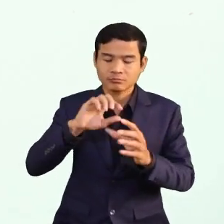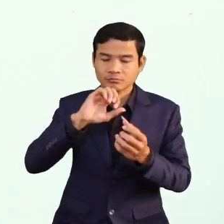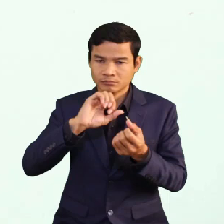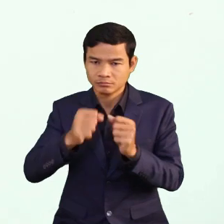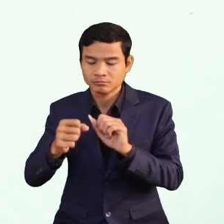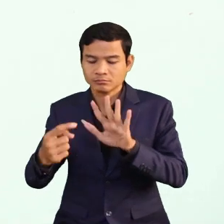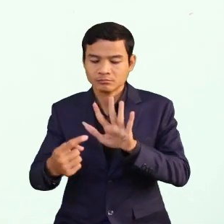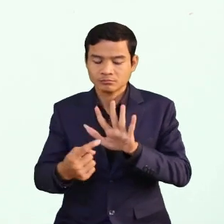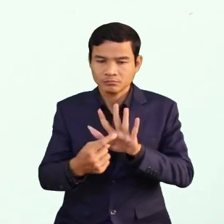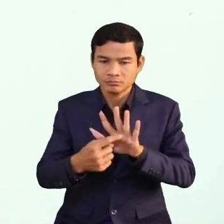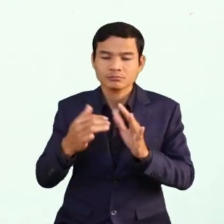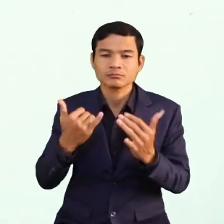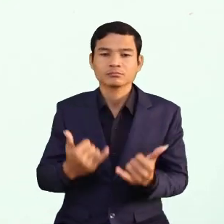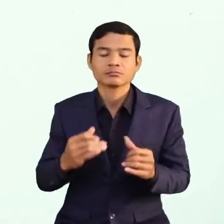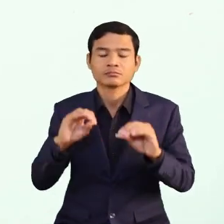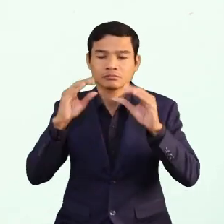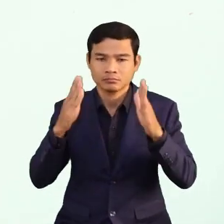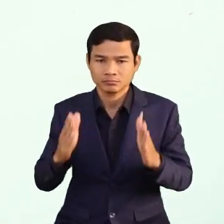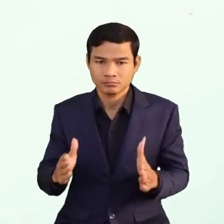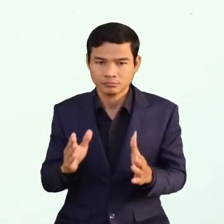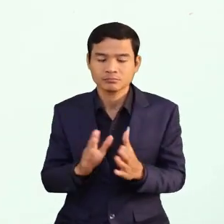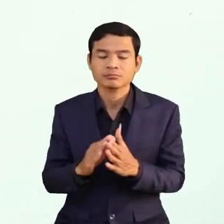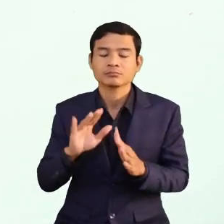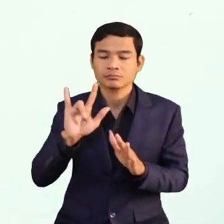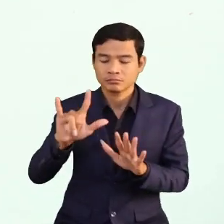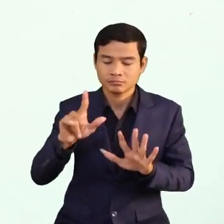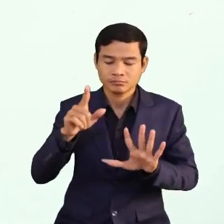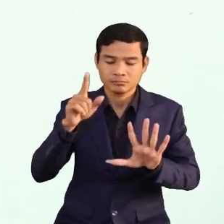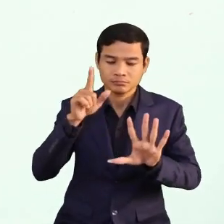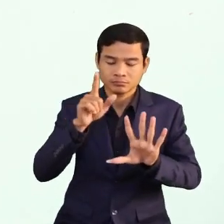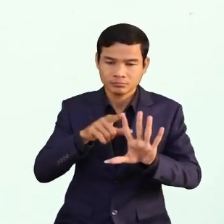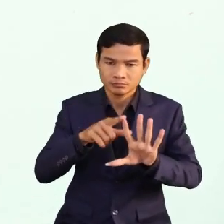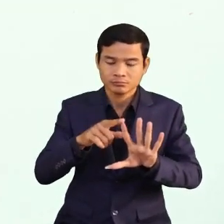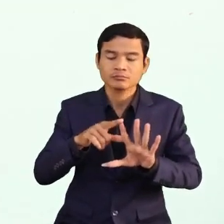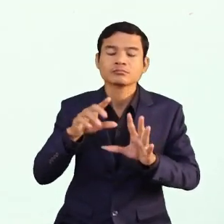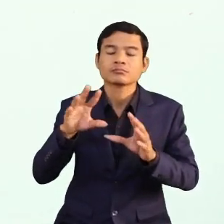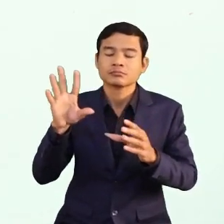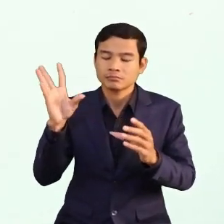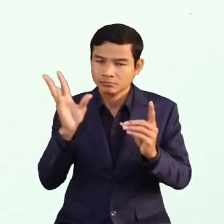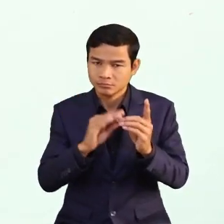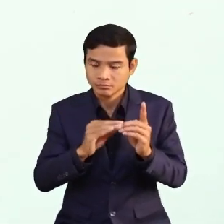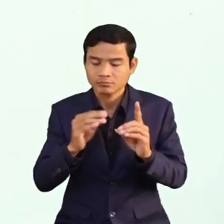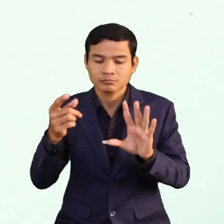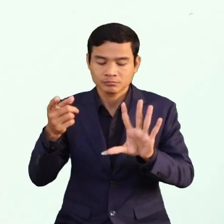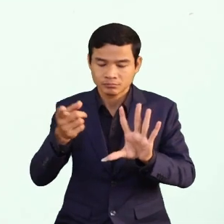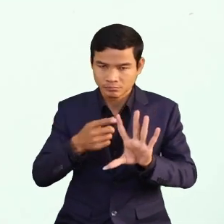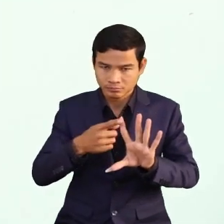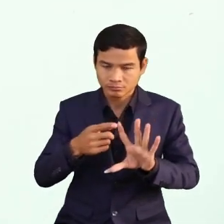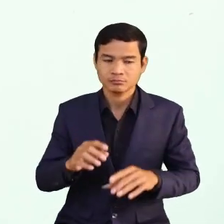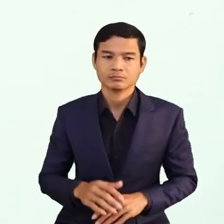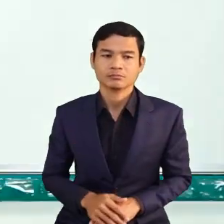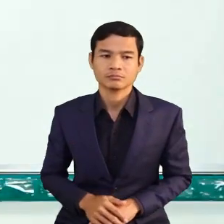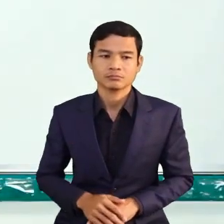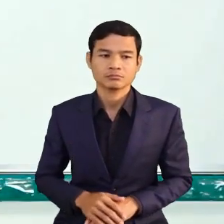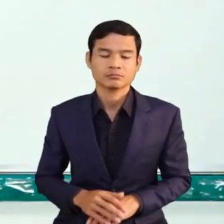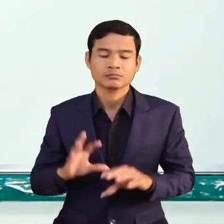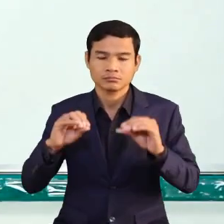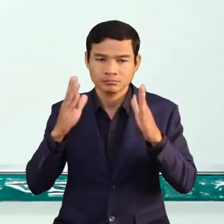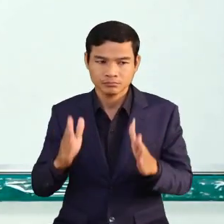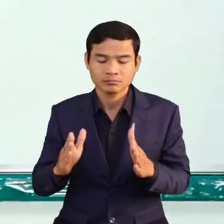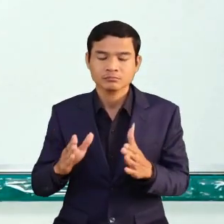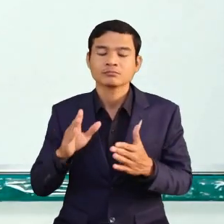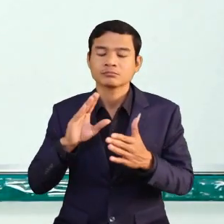งอะไรนี่เนี่ยเขานั่งยกปอซ้ำจมวยหนึ่งสระไอตาคนเมื่อบ้านนักเรียนจะเสพ